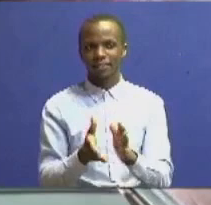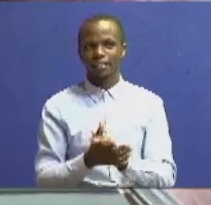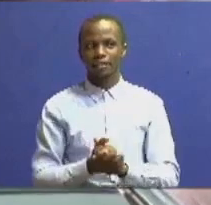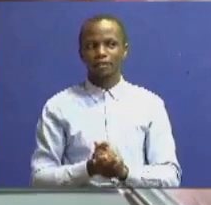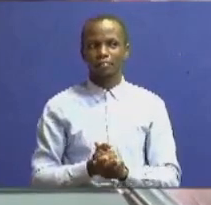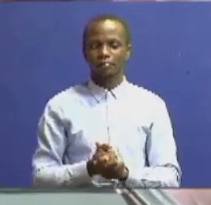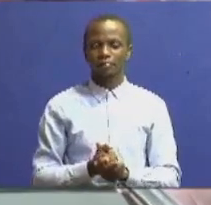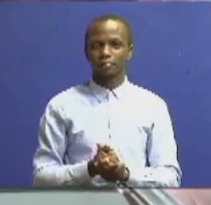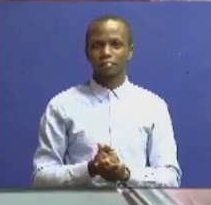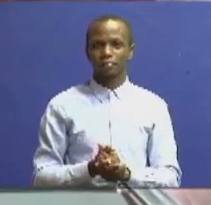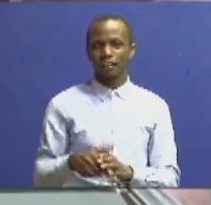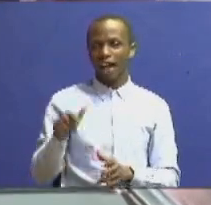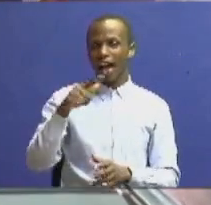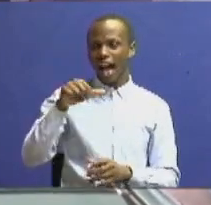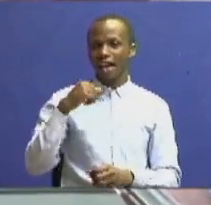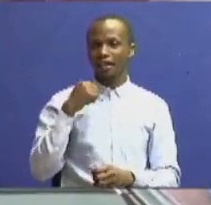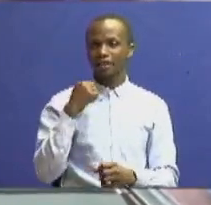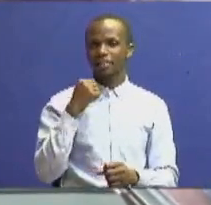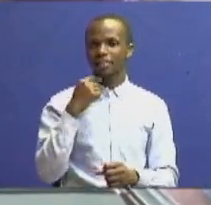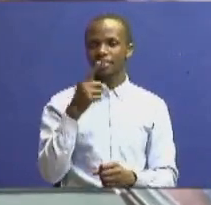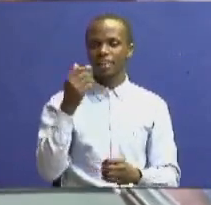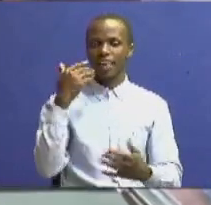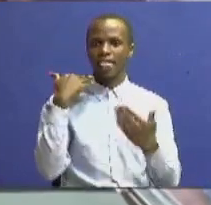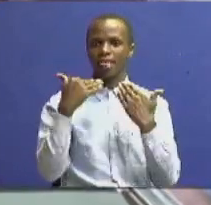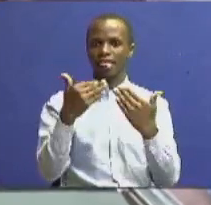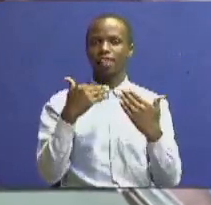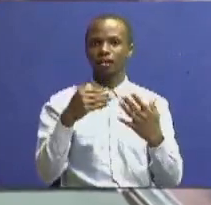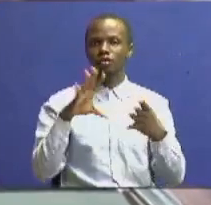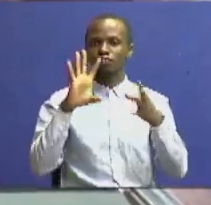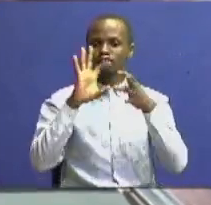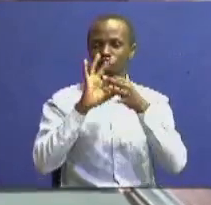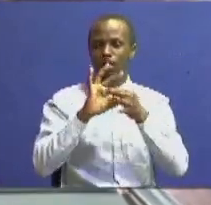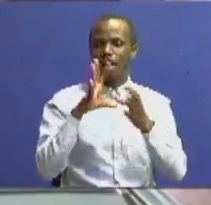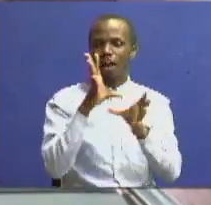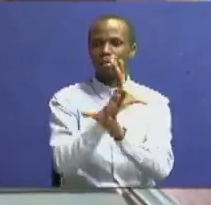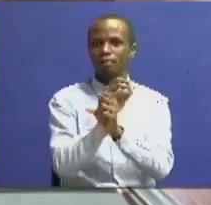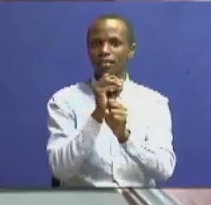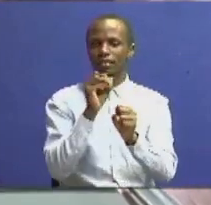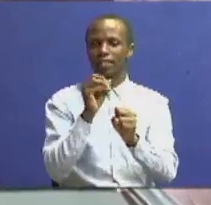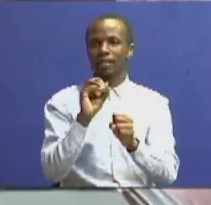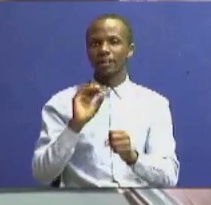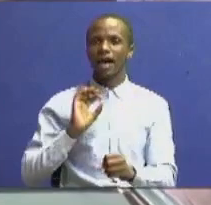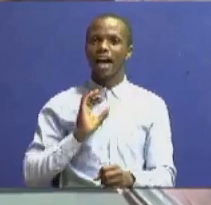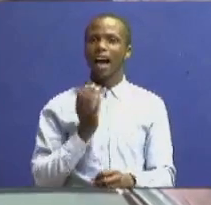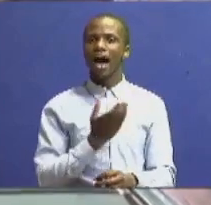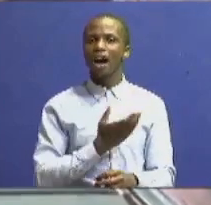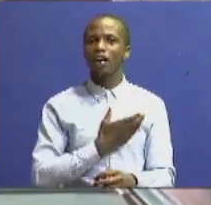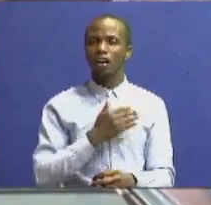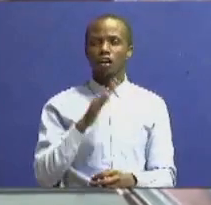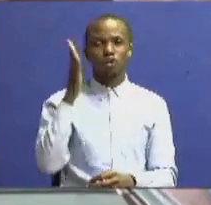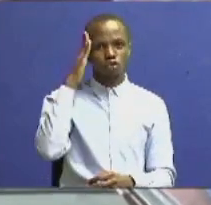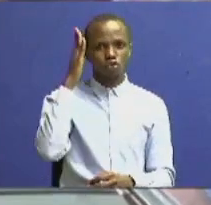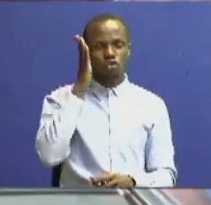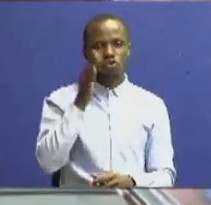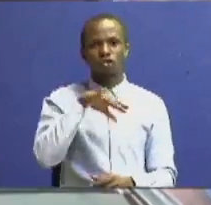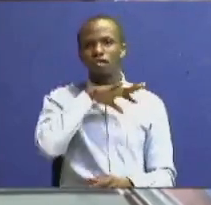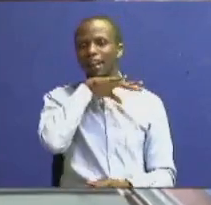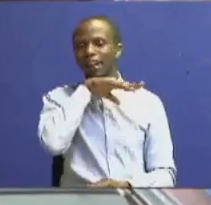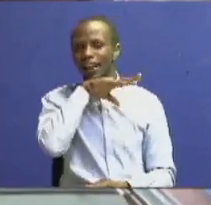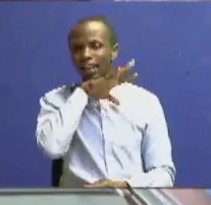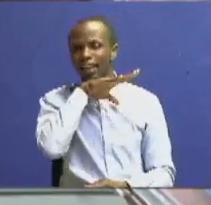Kwa hivyo sisi tunasema asante. Tumuunge rais wetu mkono. Na mnajua ile jamaa ya maandamano ameanza kusubua huyu